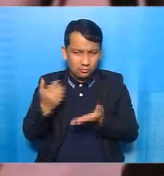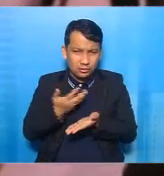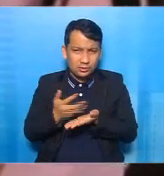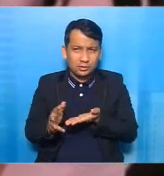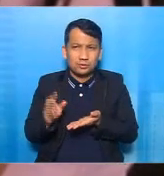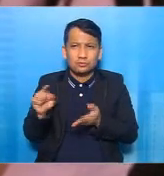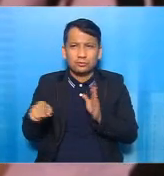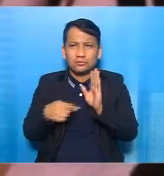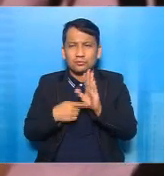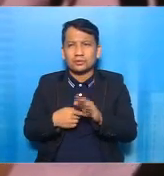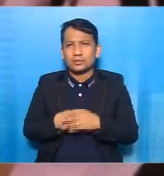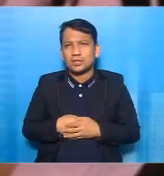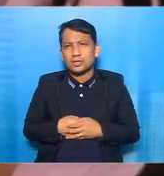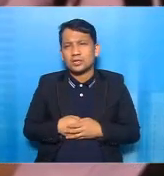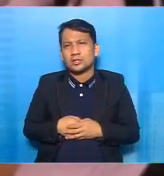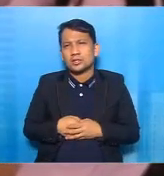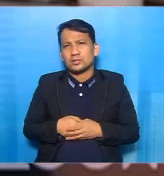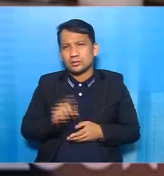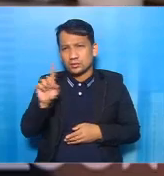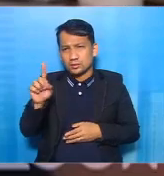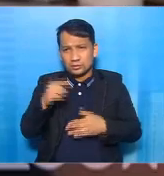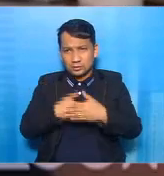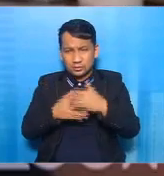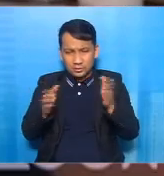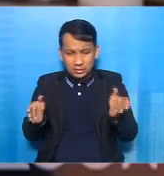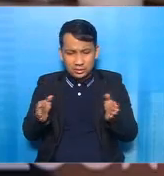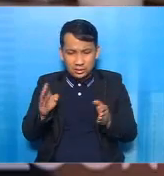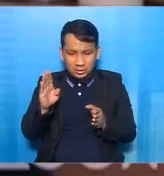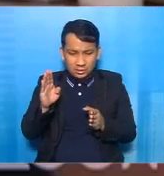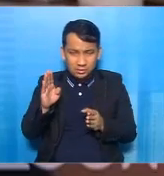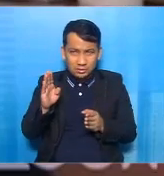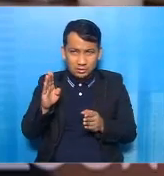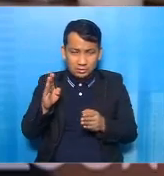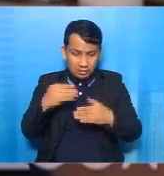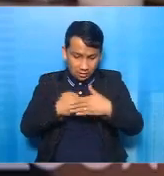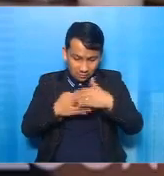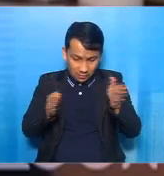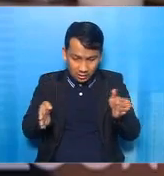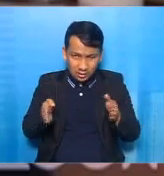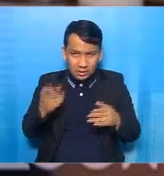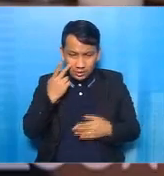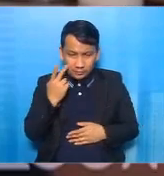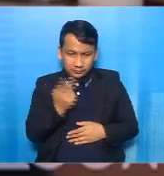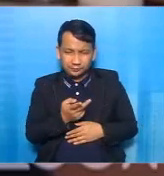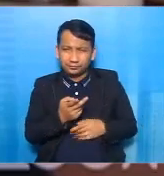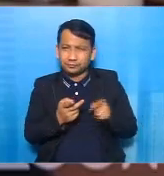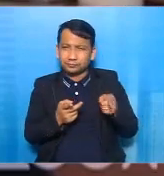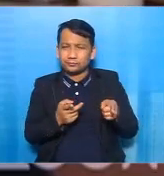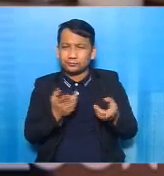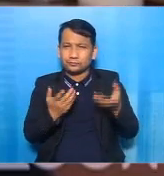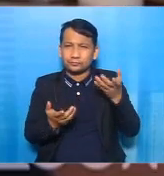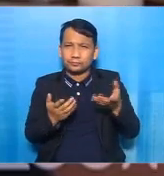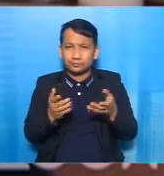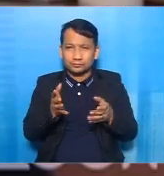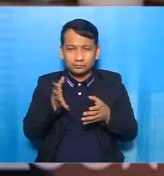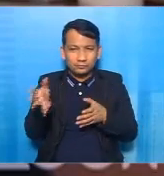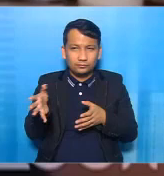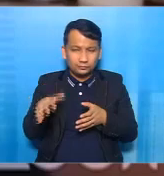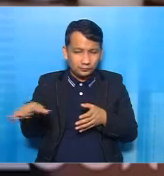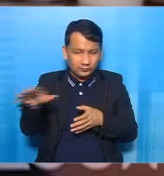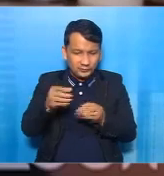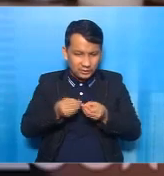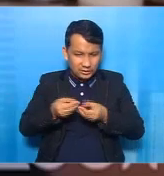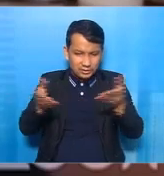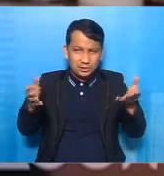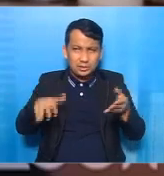mga ito. Isang box lang po ito ng AstraZeneca vaccines na nakitaan ng ganito. For the rest that were